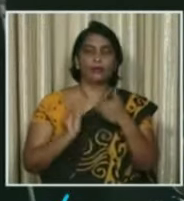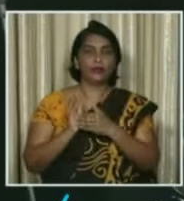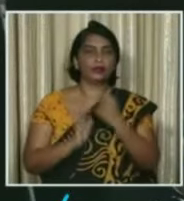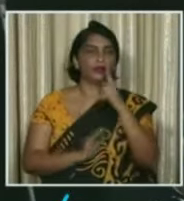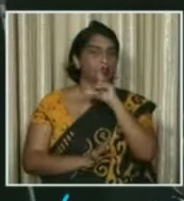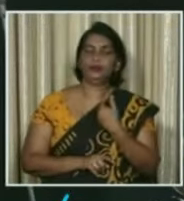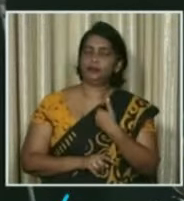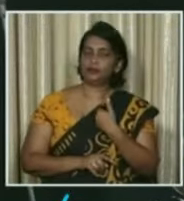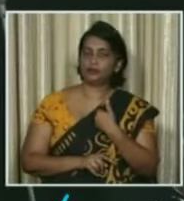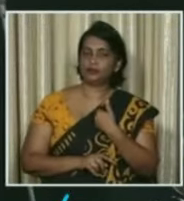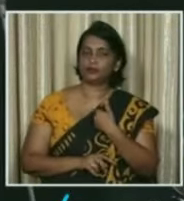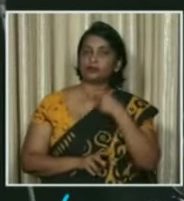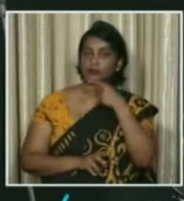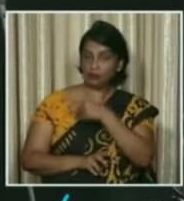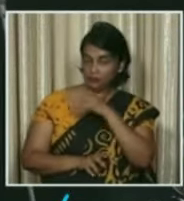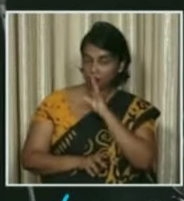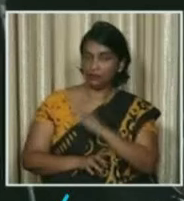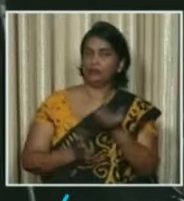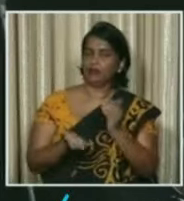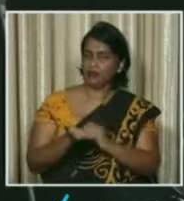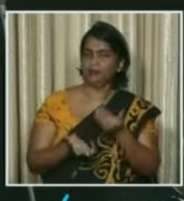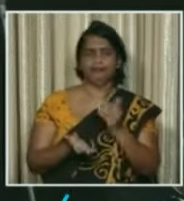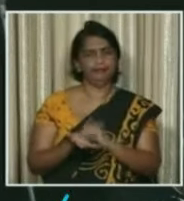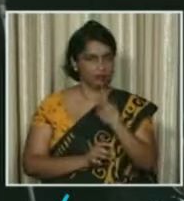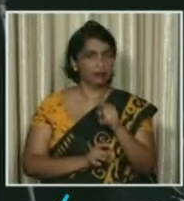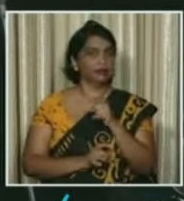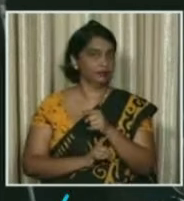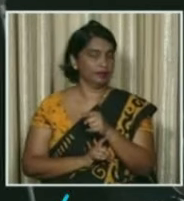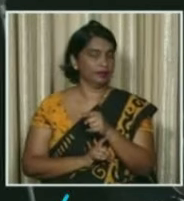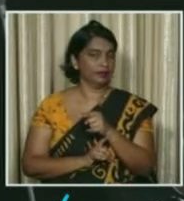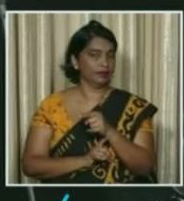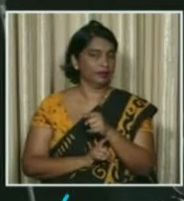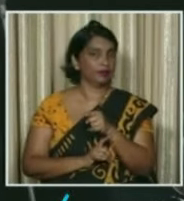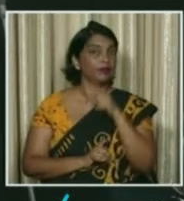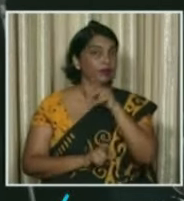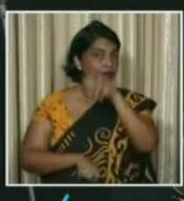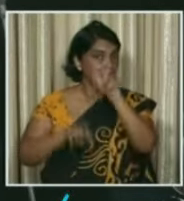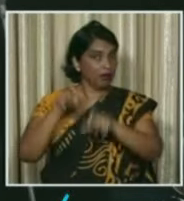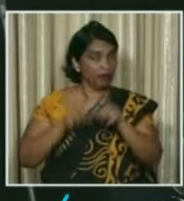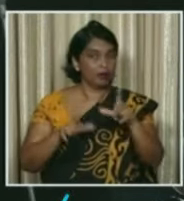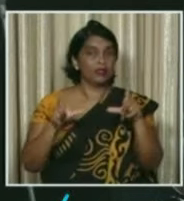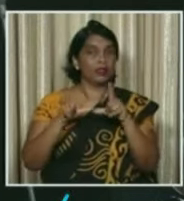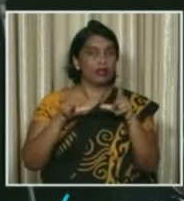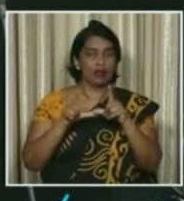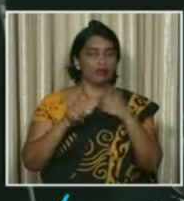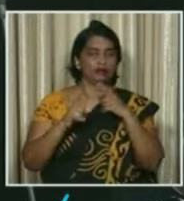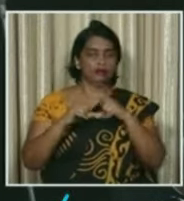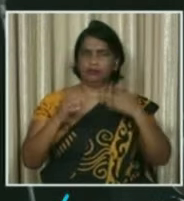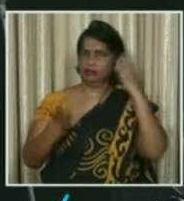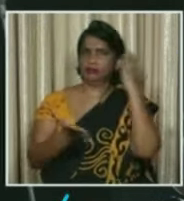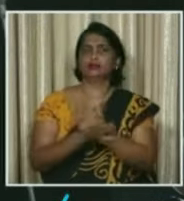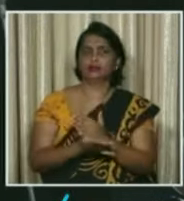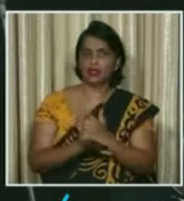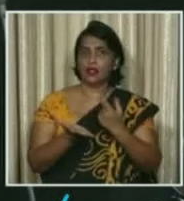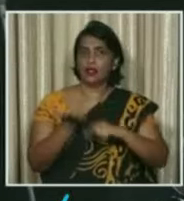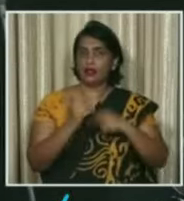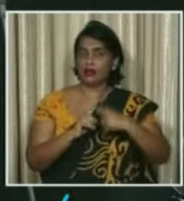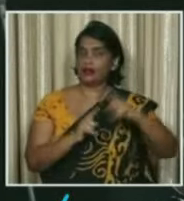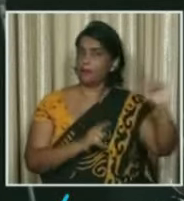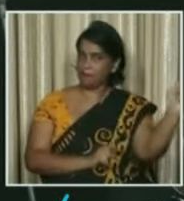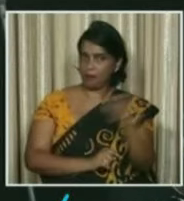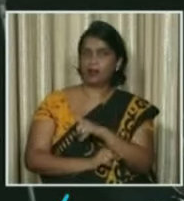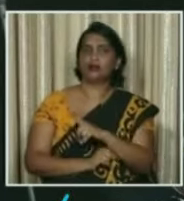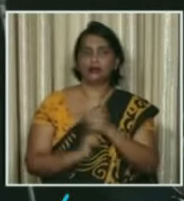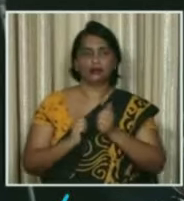17ක් හැටියට තියෙනවා. මේ අයට නිරන්තරයෙන්ම දැනුම් දුන්නා මේ අයගේ බලපත්‍ර නතර කරලා මේ බදු මුදල් අය කර ගැනීමට